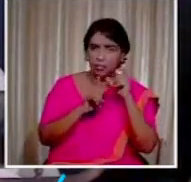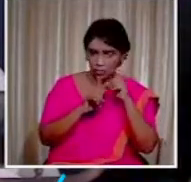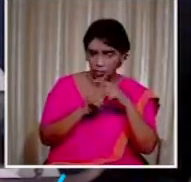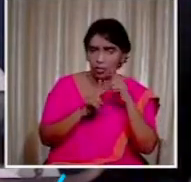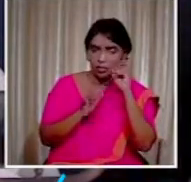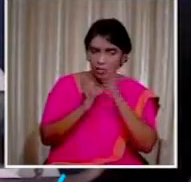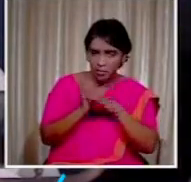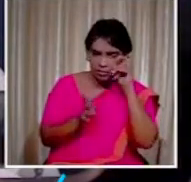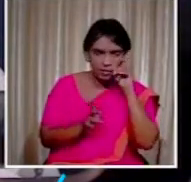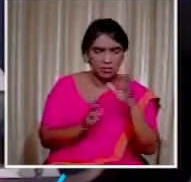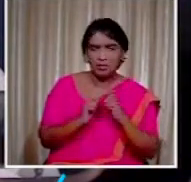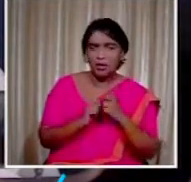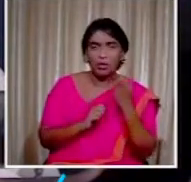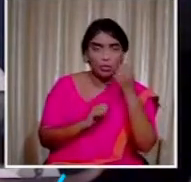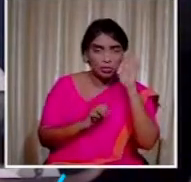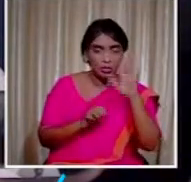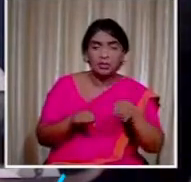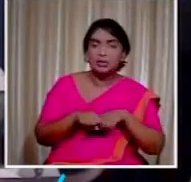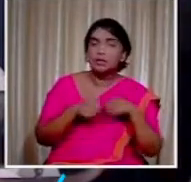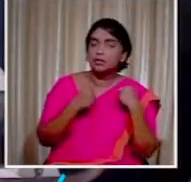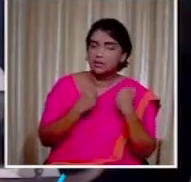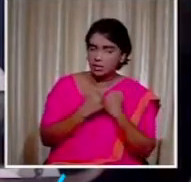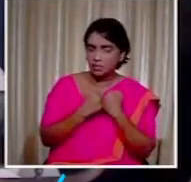සාමාන්‍ය මුදල් තියෙන සමාගමකුයි